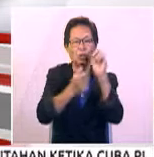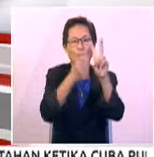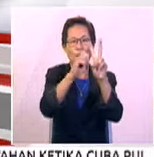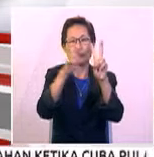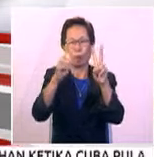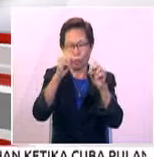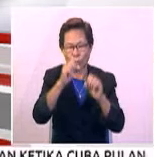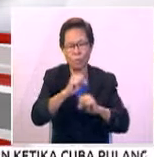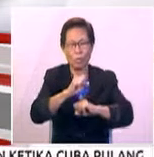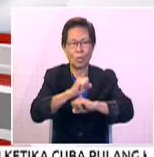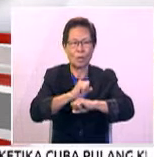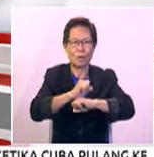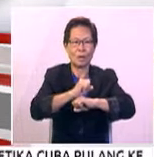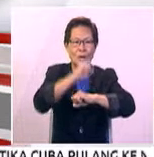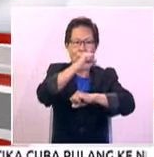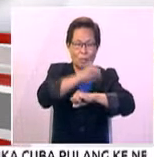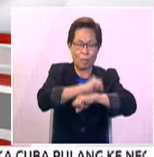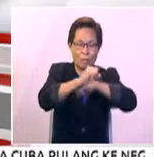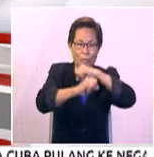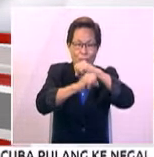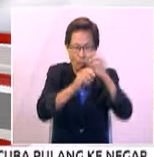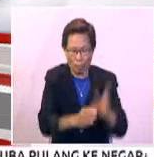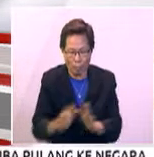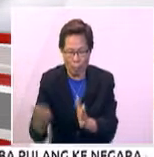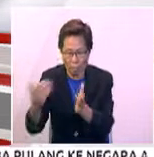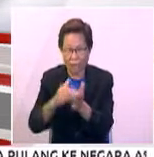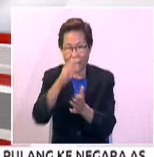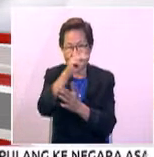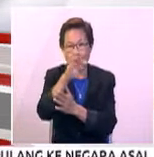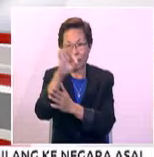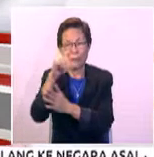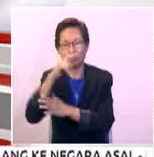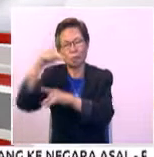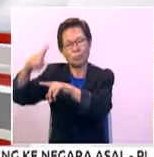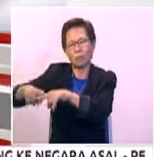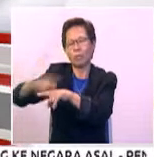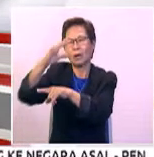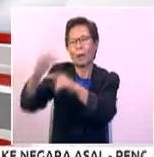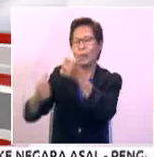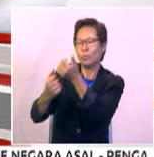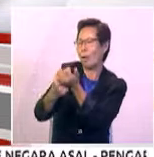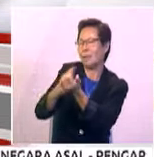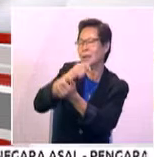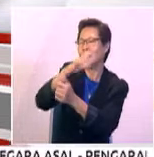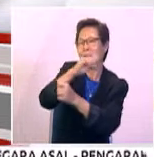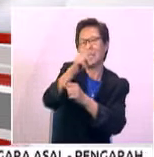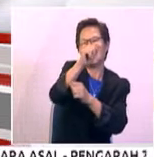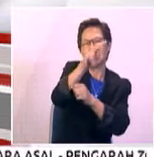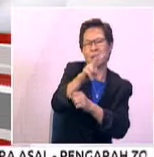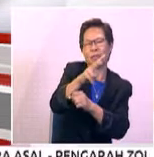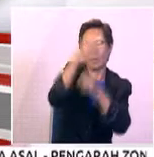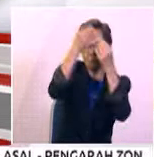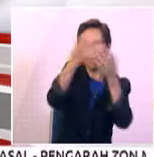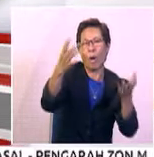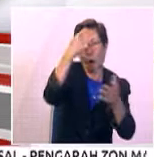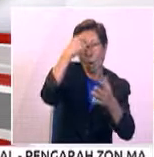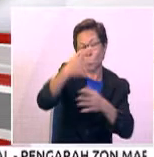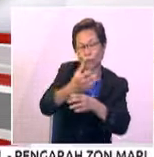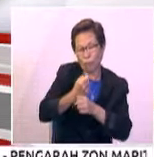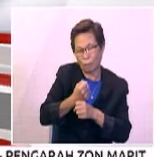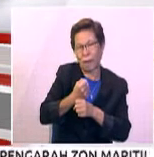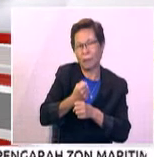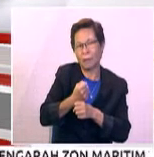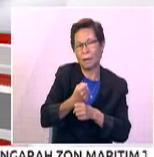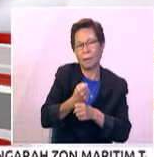penstrukturan semula Liga Malaysia ini, MFL tidak lagi bergantung kepada syarikat penaja dan stesen televisyen penyiar bagi